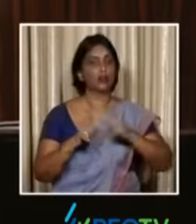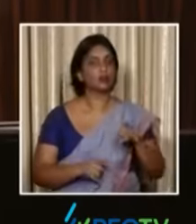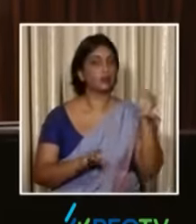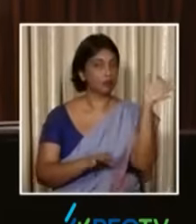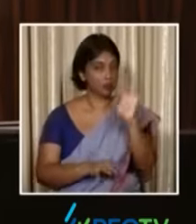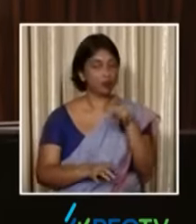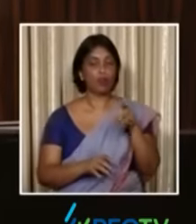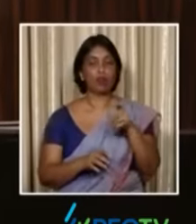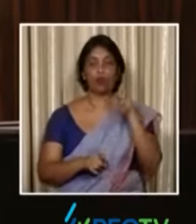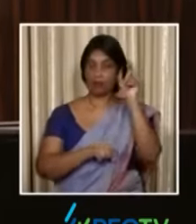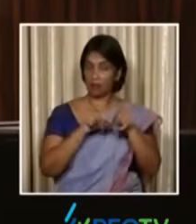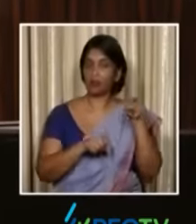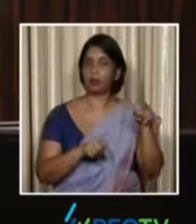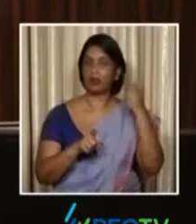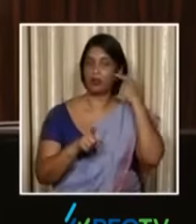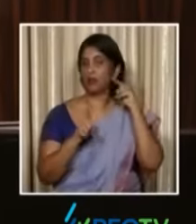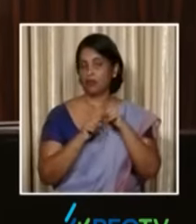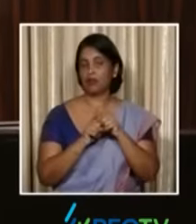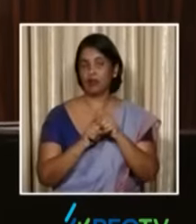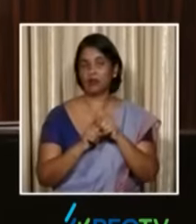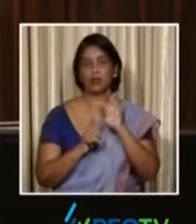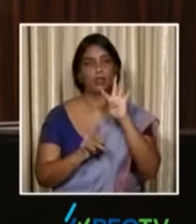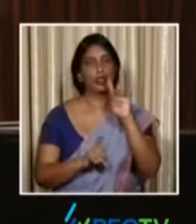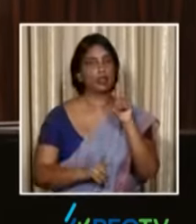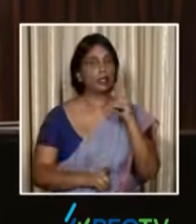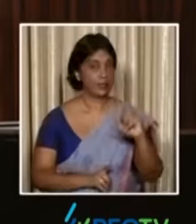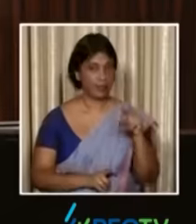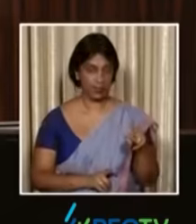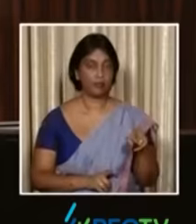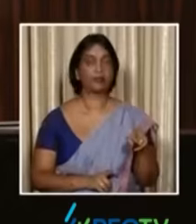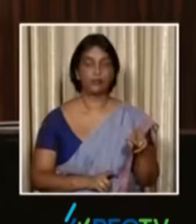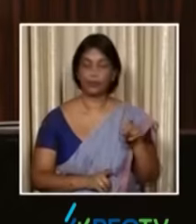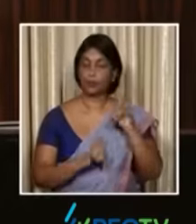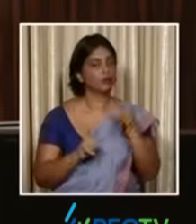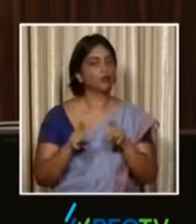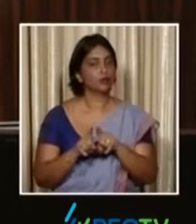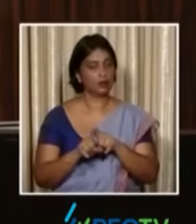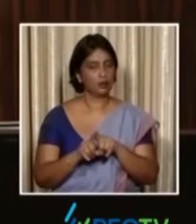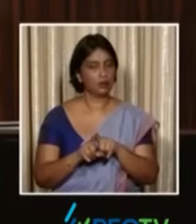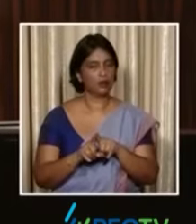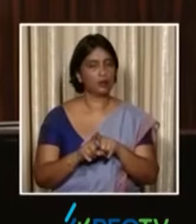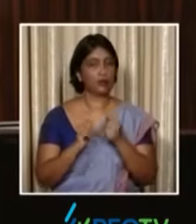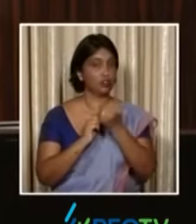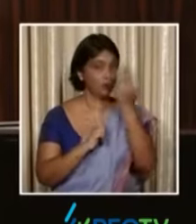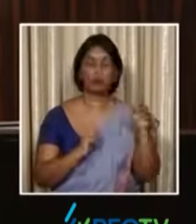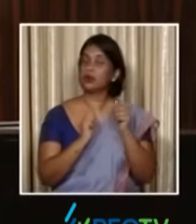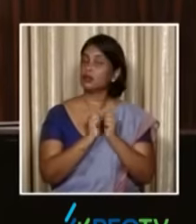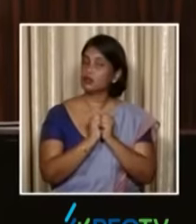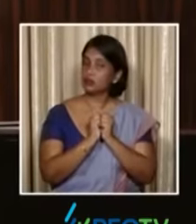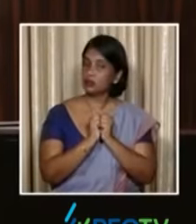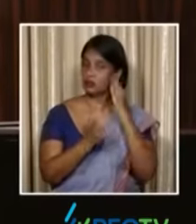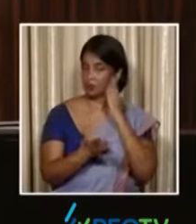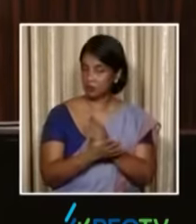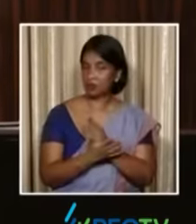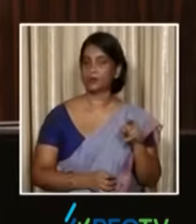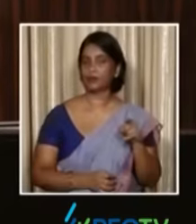එකඟතාවයේ ඇතුව මේ නිලධාරීන් ගැන වෙනම හැඳින්වීමක් තියෙනවා 41 සී වගන්ති යටතේ ඒ සී වගන්ති යටතේ තනතුරු හිස් කරනවා නම් තනතුරු නතර